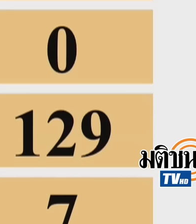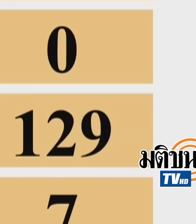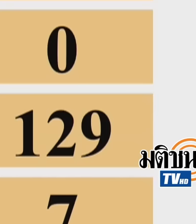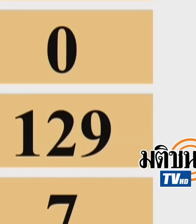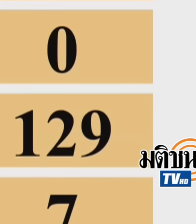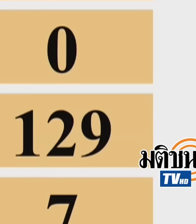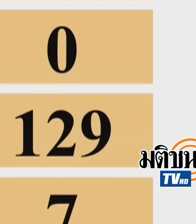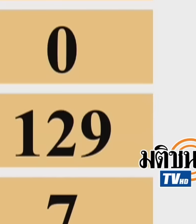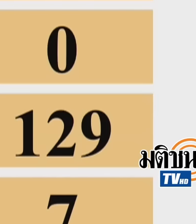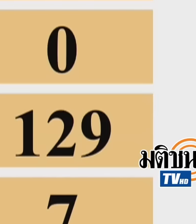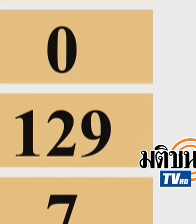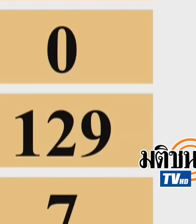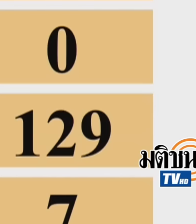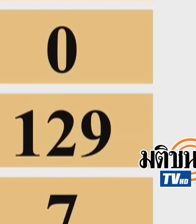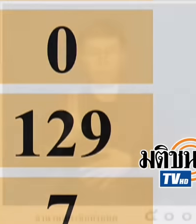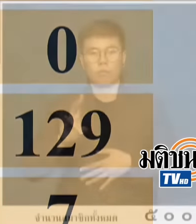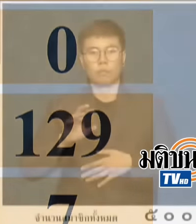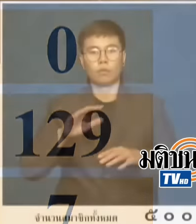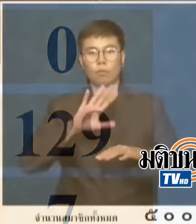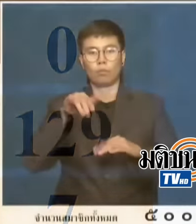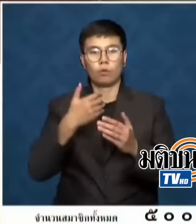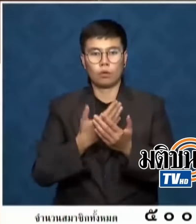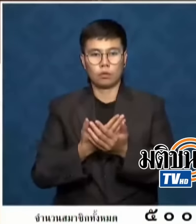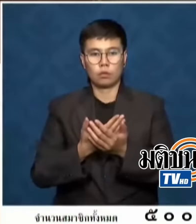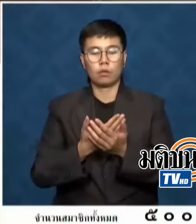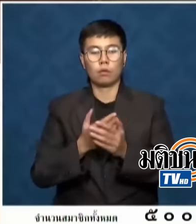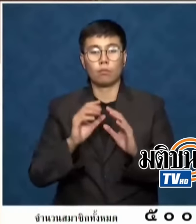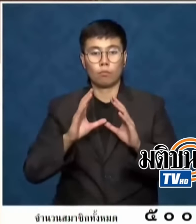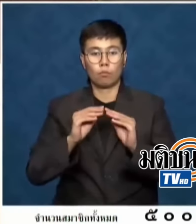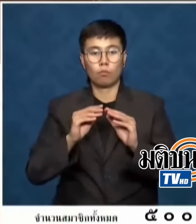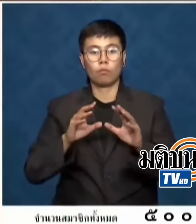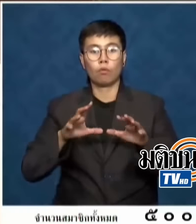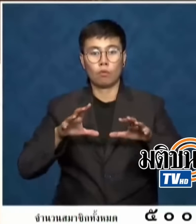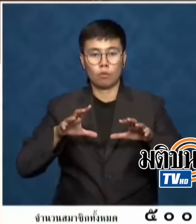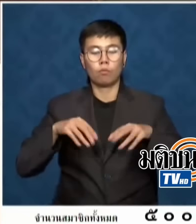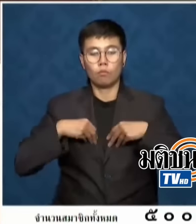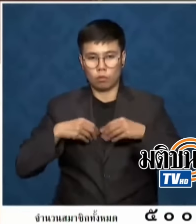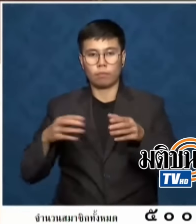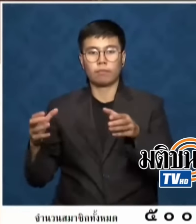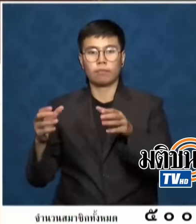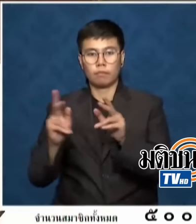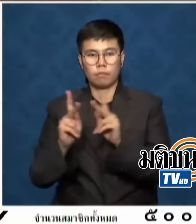ม่ลงคะแนนเสียง7ท่านนะครับเป็นอันว่าที่ประชุมเห็นด้วยกับกรรมาธิการนะครับ